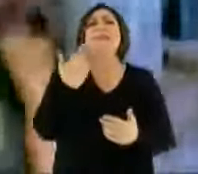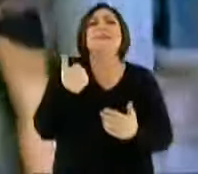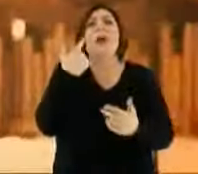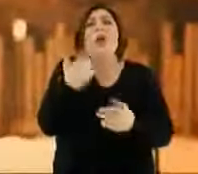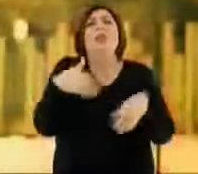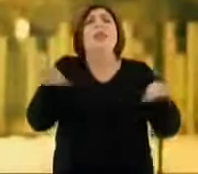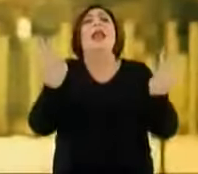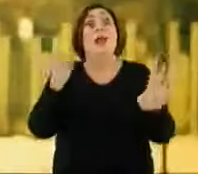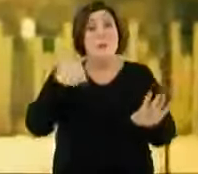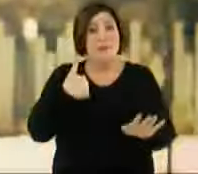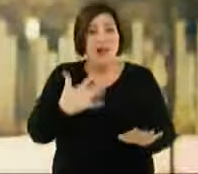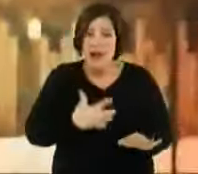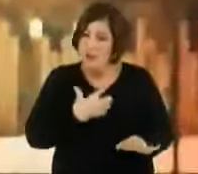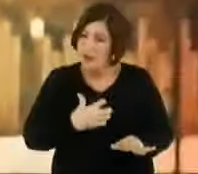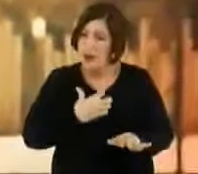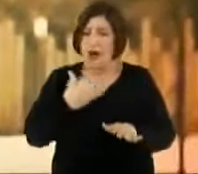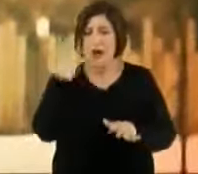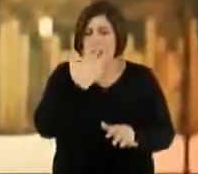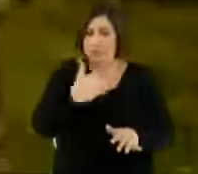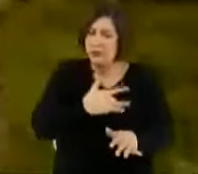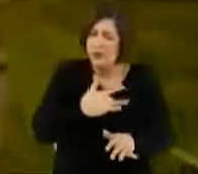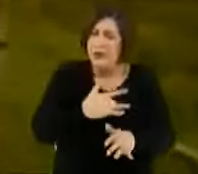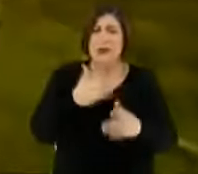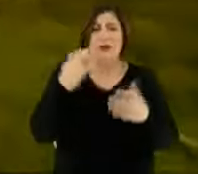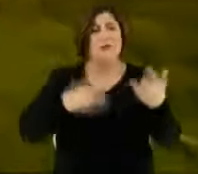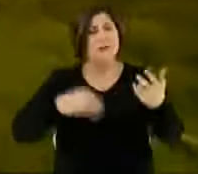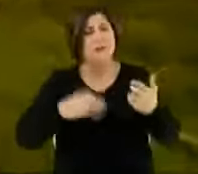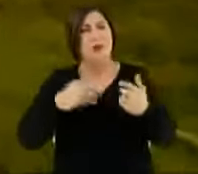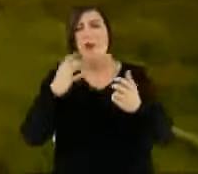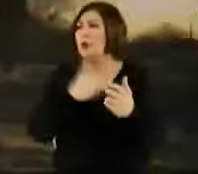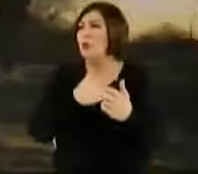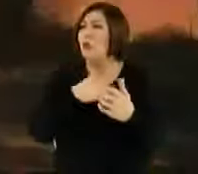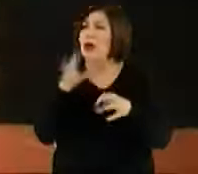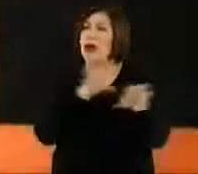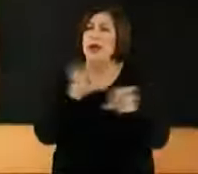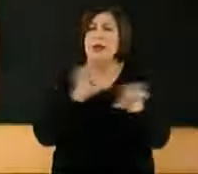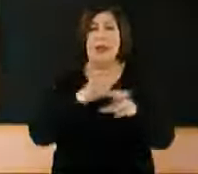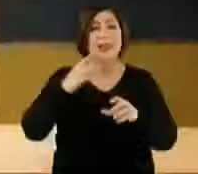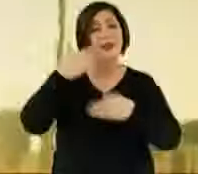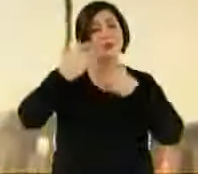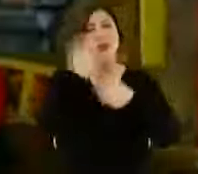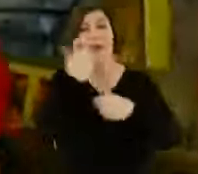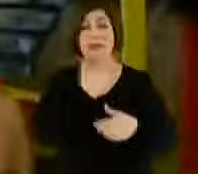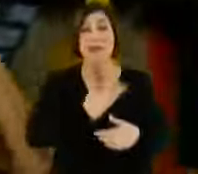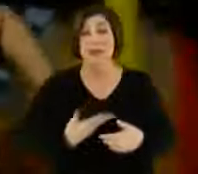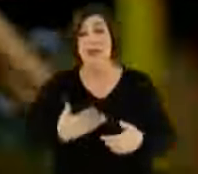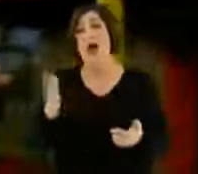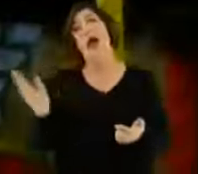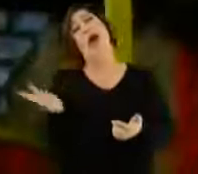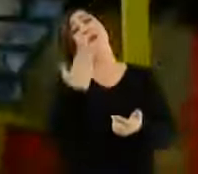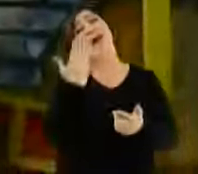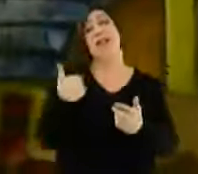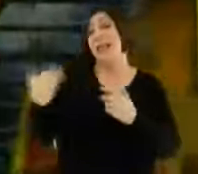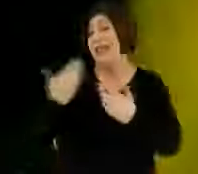bize göre değildir. Biz acılarla yoğrulmuş kara sevda öykülerini, tınılarını, gönül telini bizi titreten nameleri severiz. Ama canım